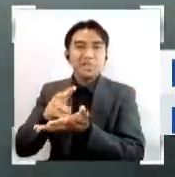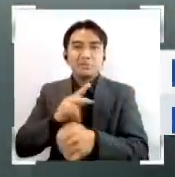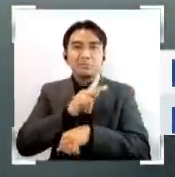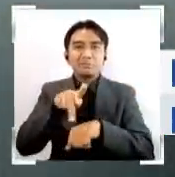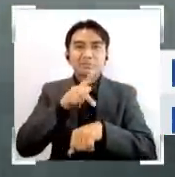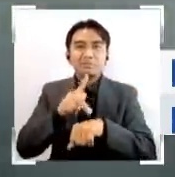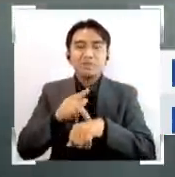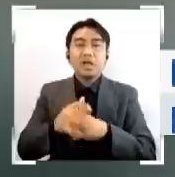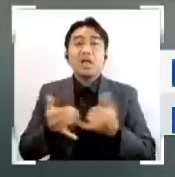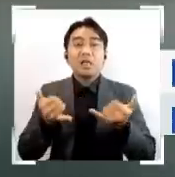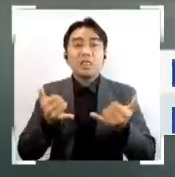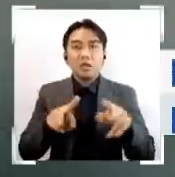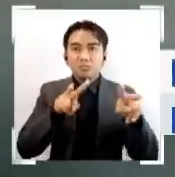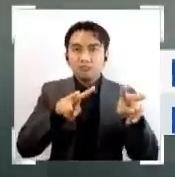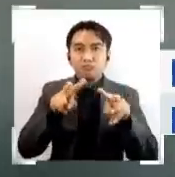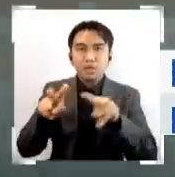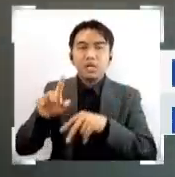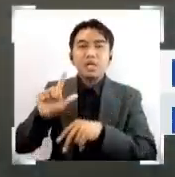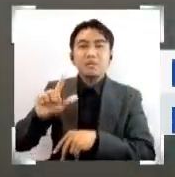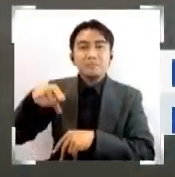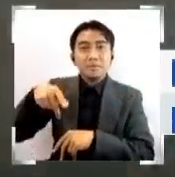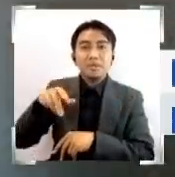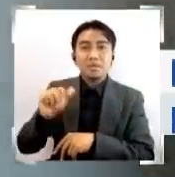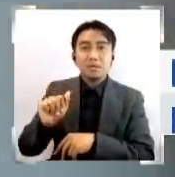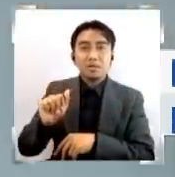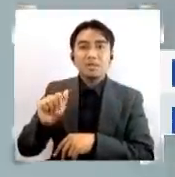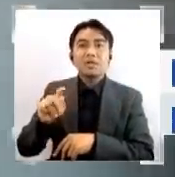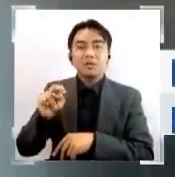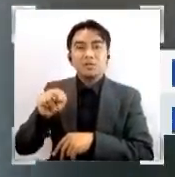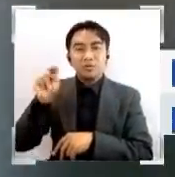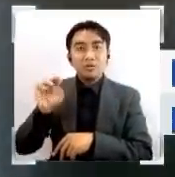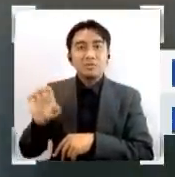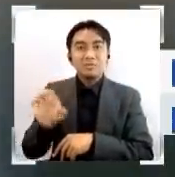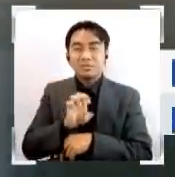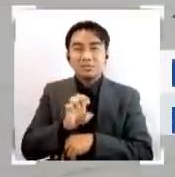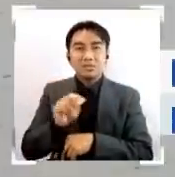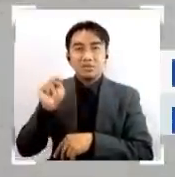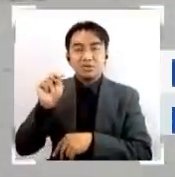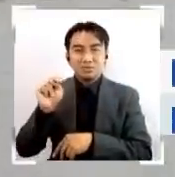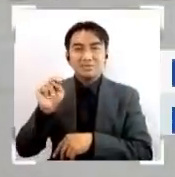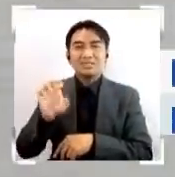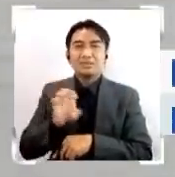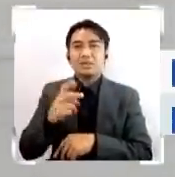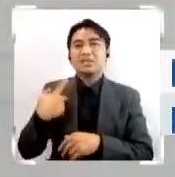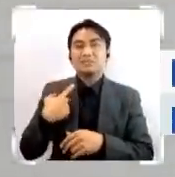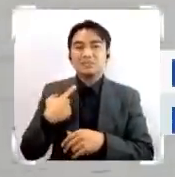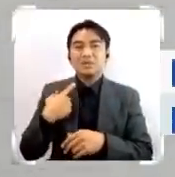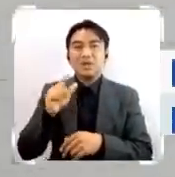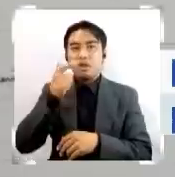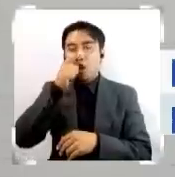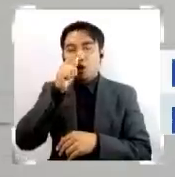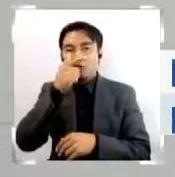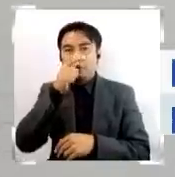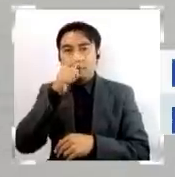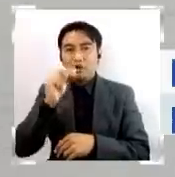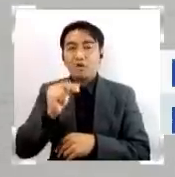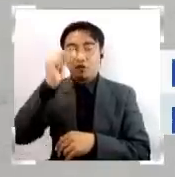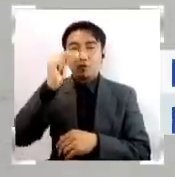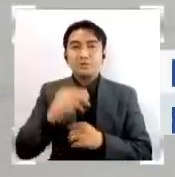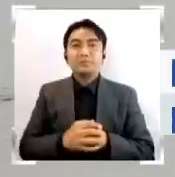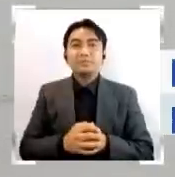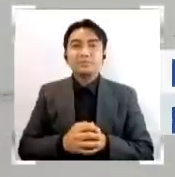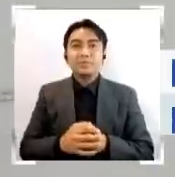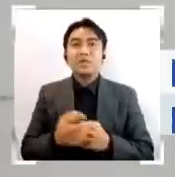low pressure area na nasa east-northeast ng extreme northern Luzon. Tiniyak naman ng National Disaster Risk Reduction